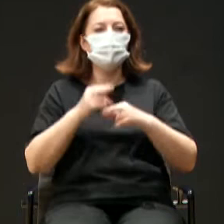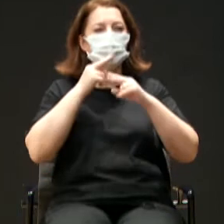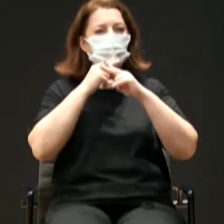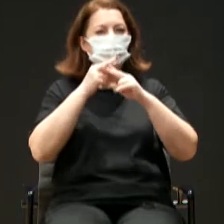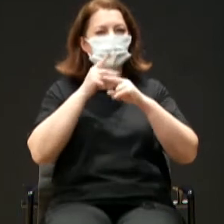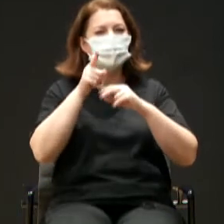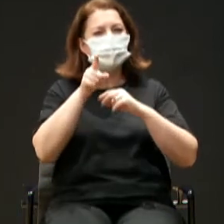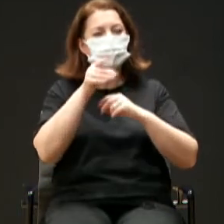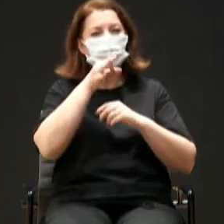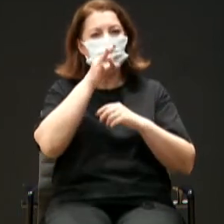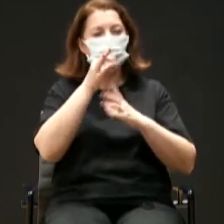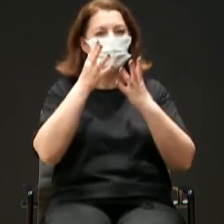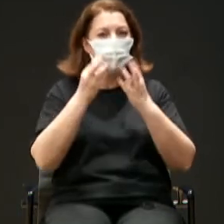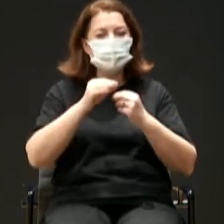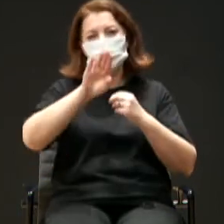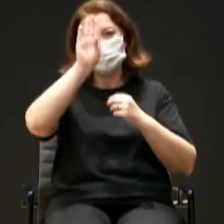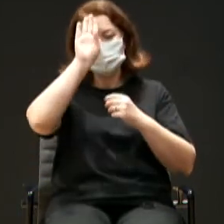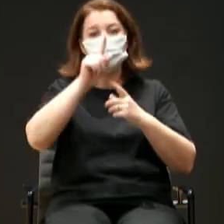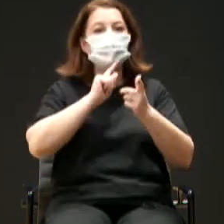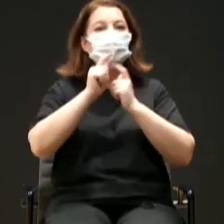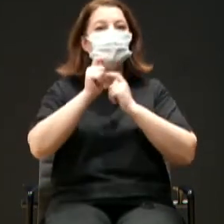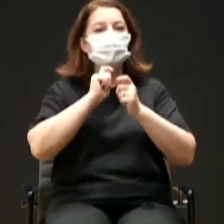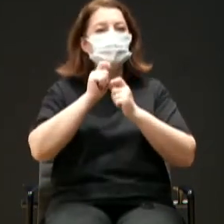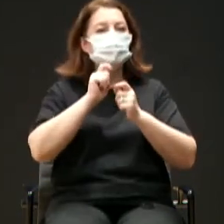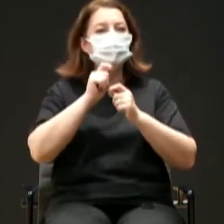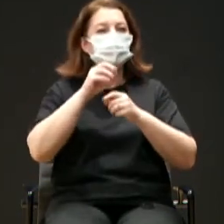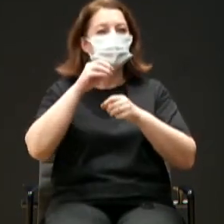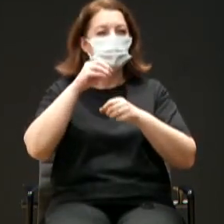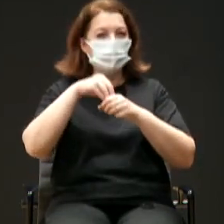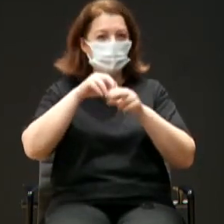konuşmanızda siz de ifade ettiniz İstanbul Sözleşmesi ile alakalı.